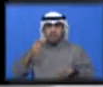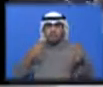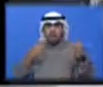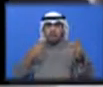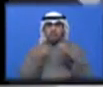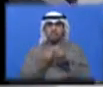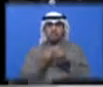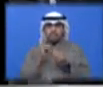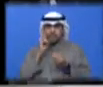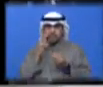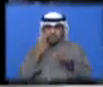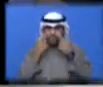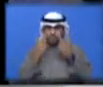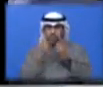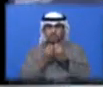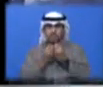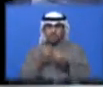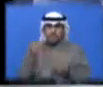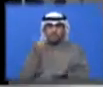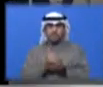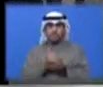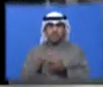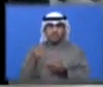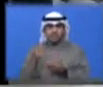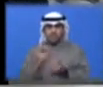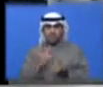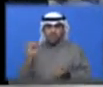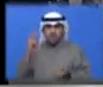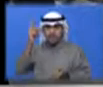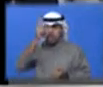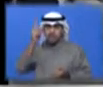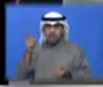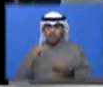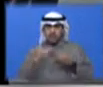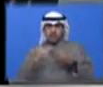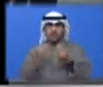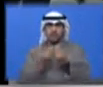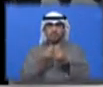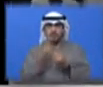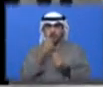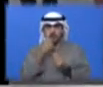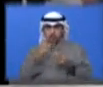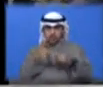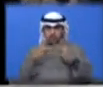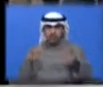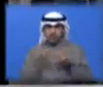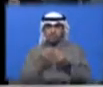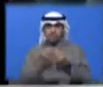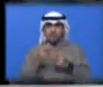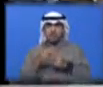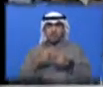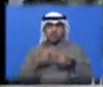حديث خاص بنا أن وكالة الغوث تبذل قصارى جهدها لتوفير الدعم اللازم وتسخير كل الإمكانيات